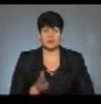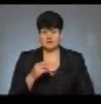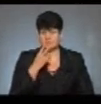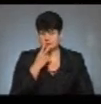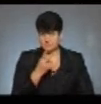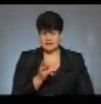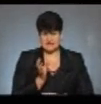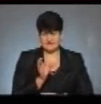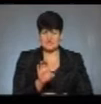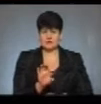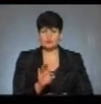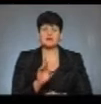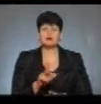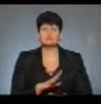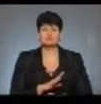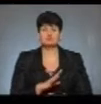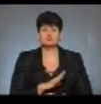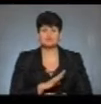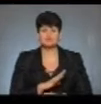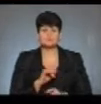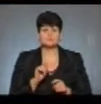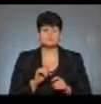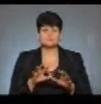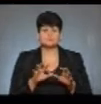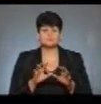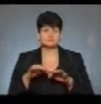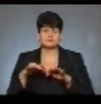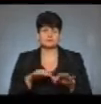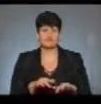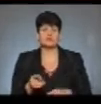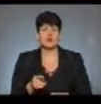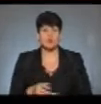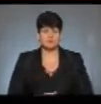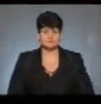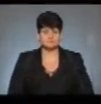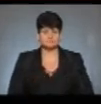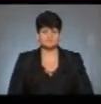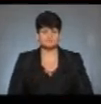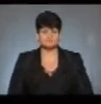є невеличке відео, як відбувався рейд в Тернополі, потім прокоментуємо.